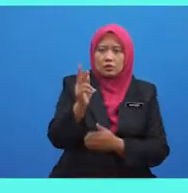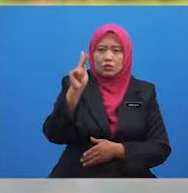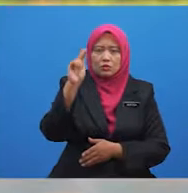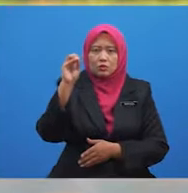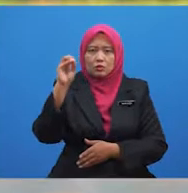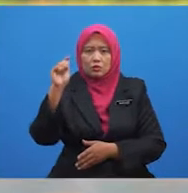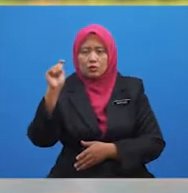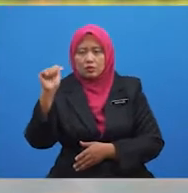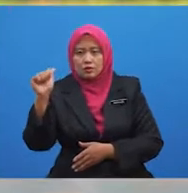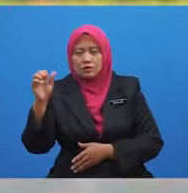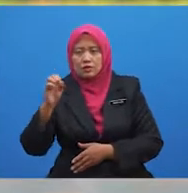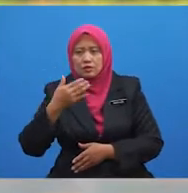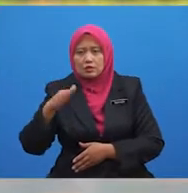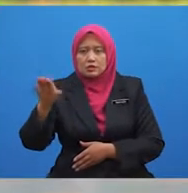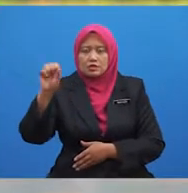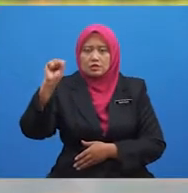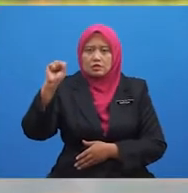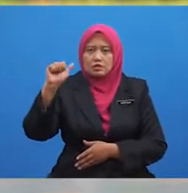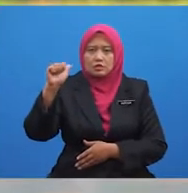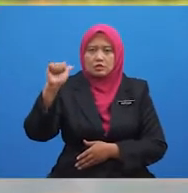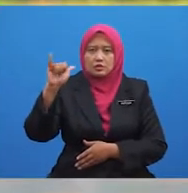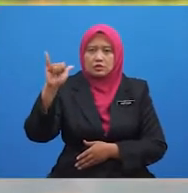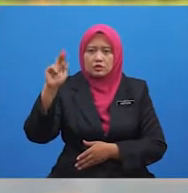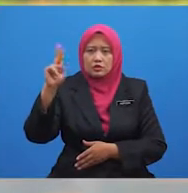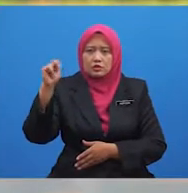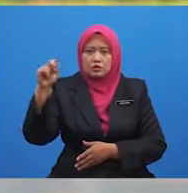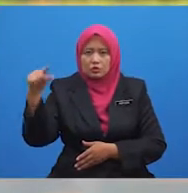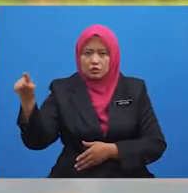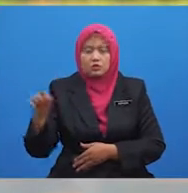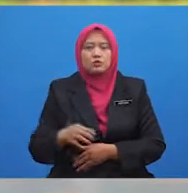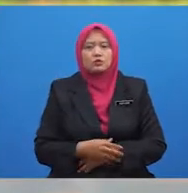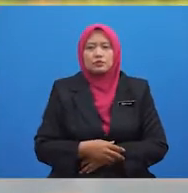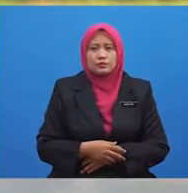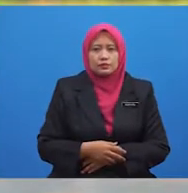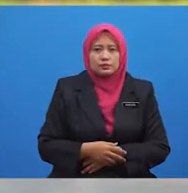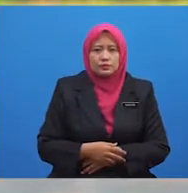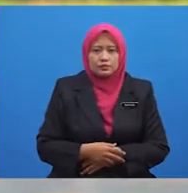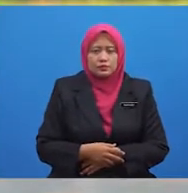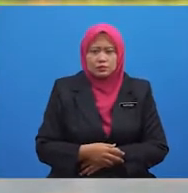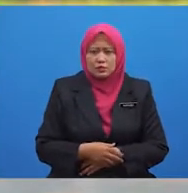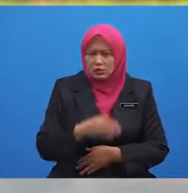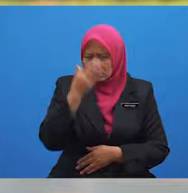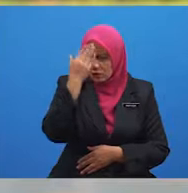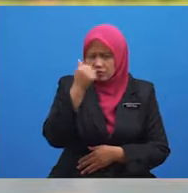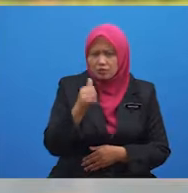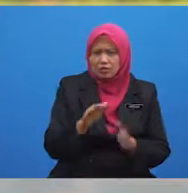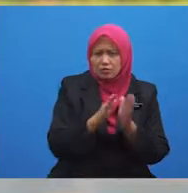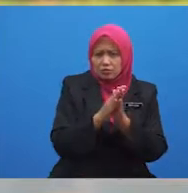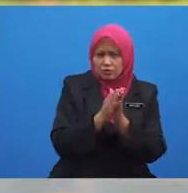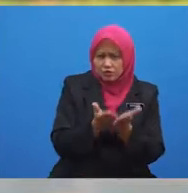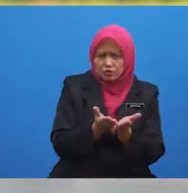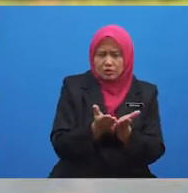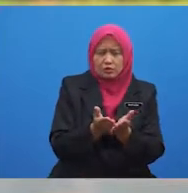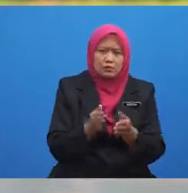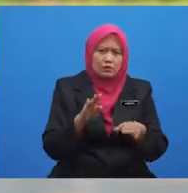Lama. Baiklah murid-murid, mari kita kaji mengapa Kesultanan Johor Riau membuka pusat pemerintahan di